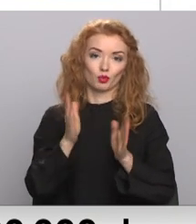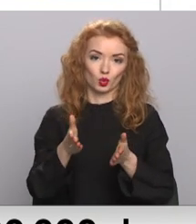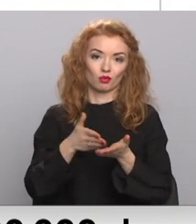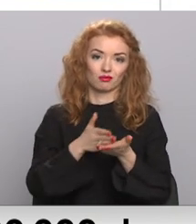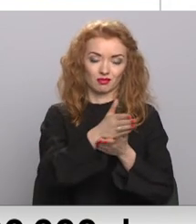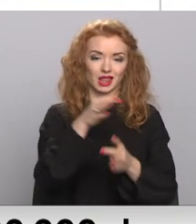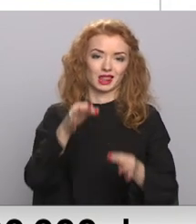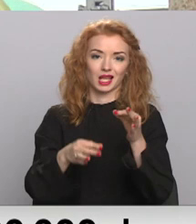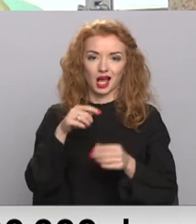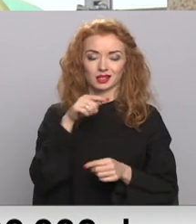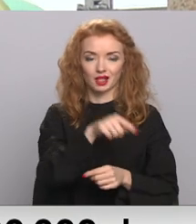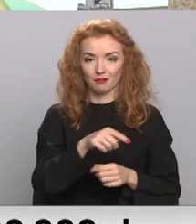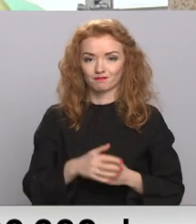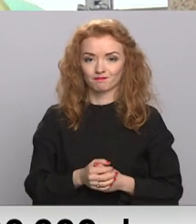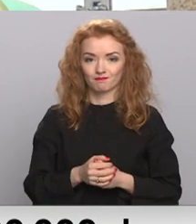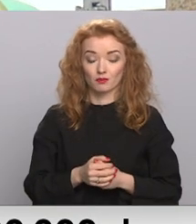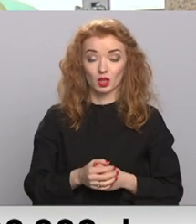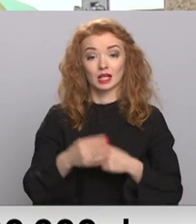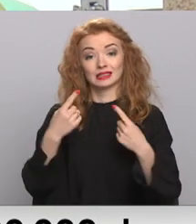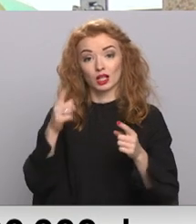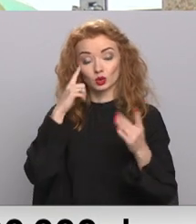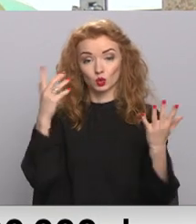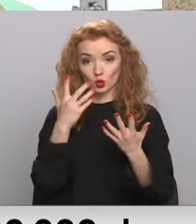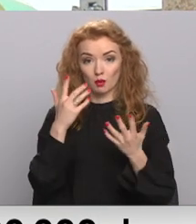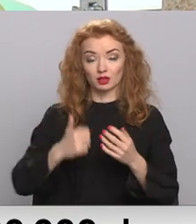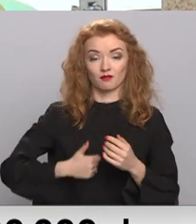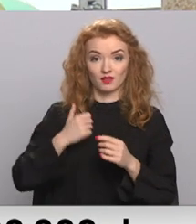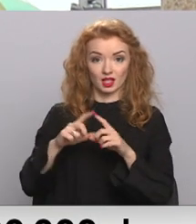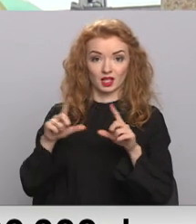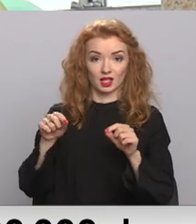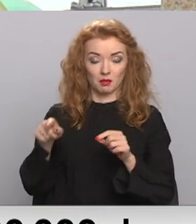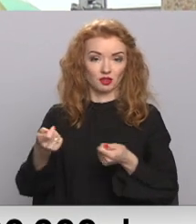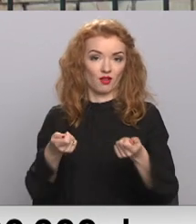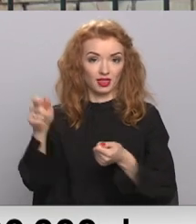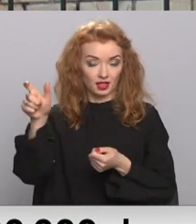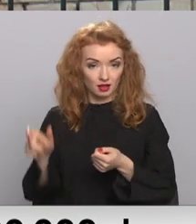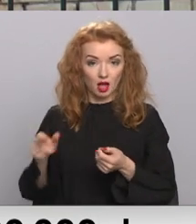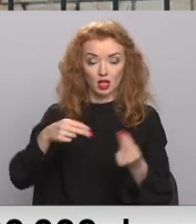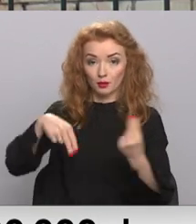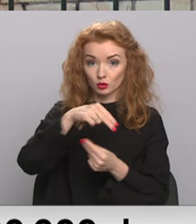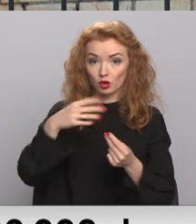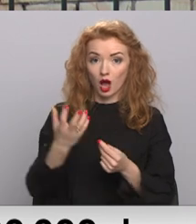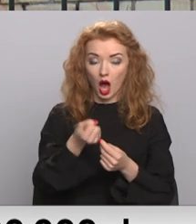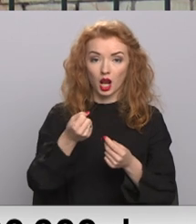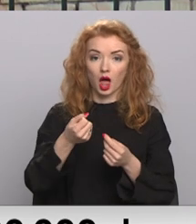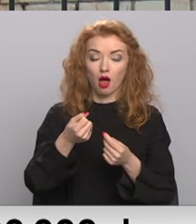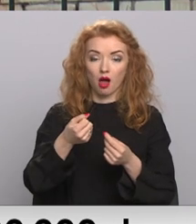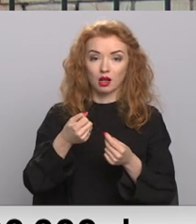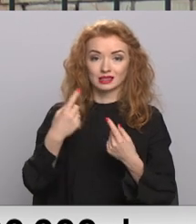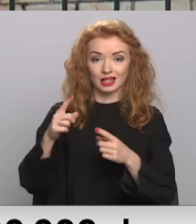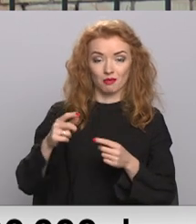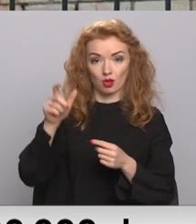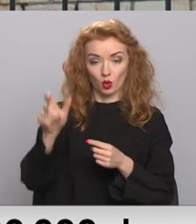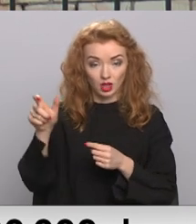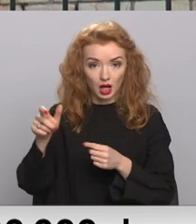vērsusies tiesā. Pretējās domās gan ir uzņēmuma Eko Baltija Vide vadītājs. Apspriežoties ar akcionāriem, esot nolemts